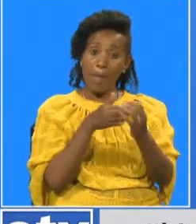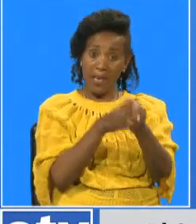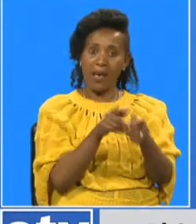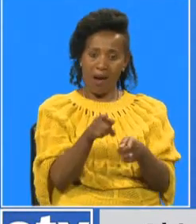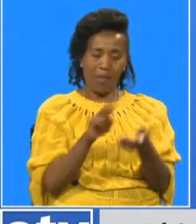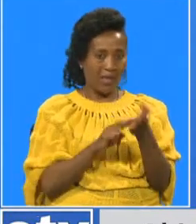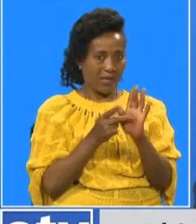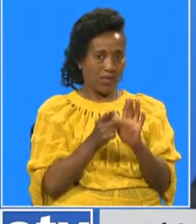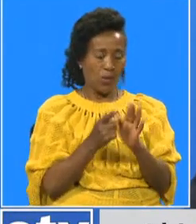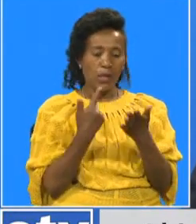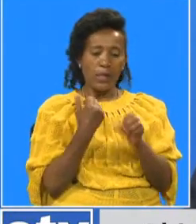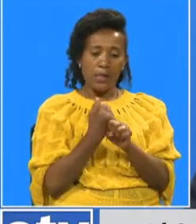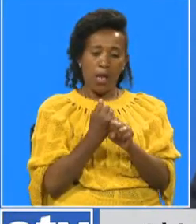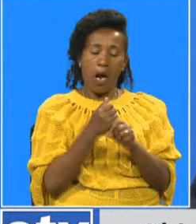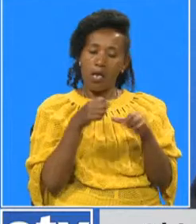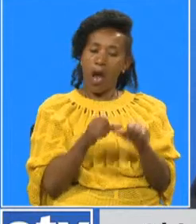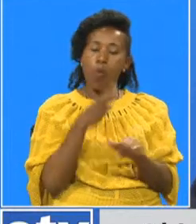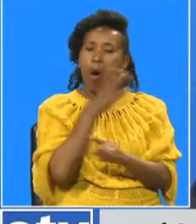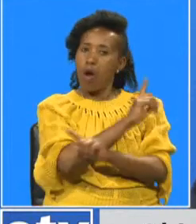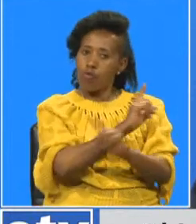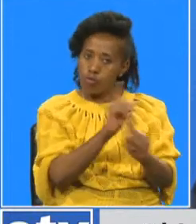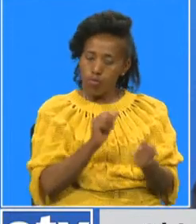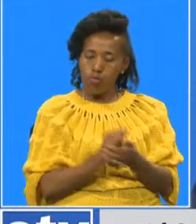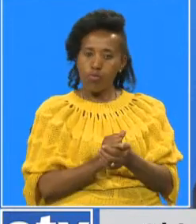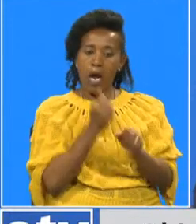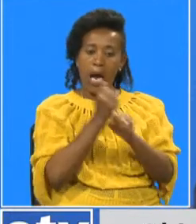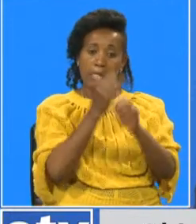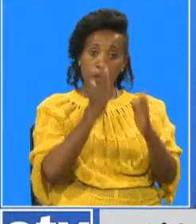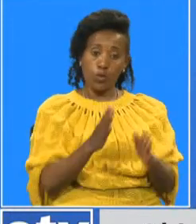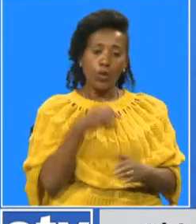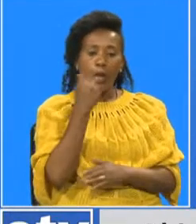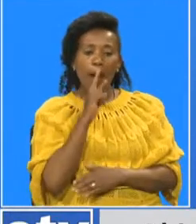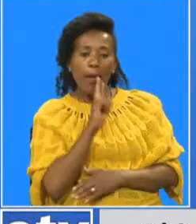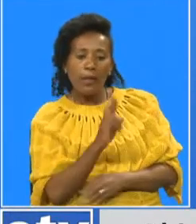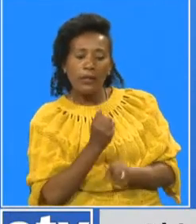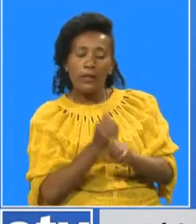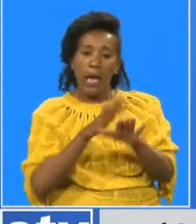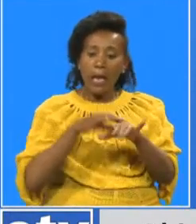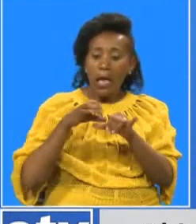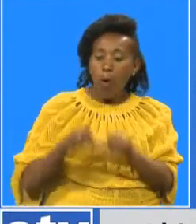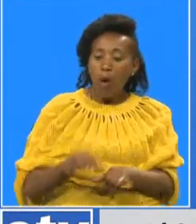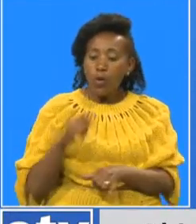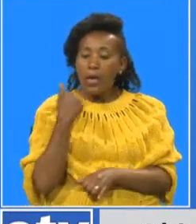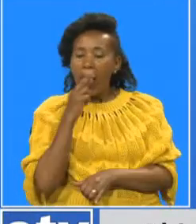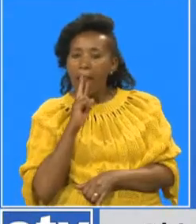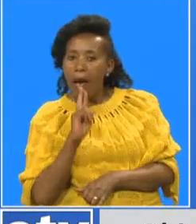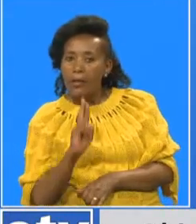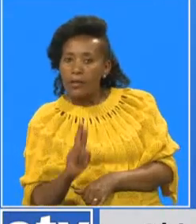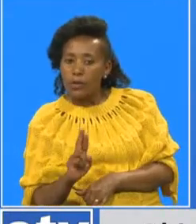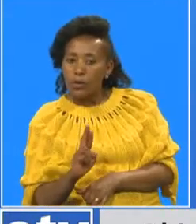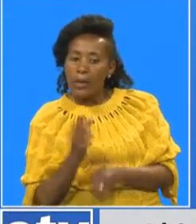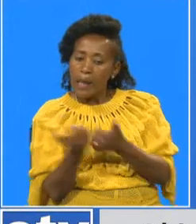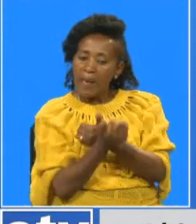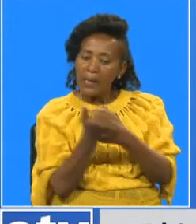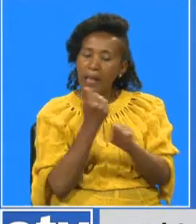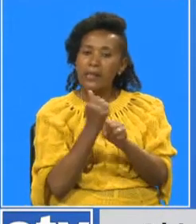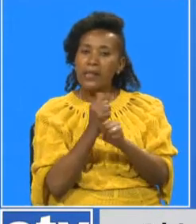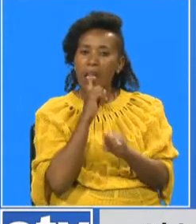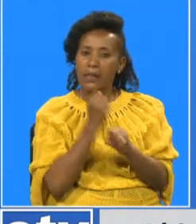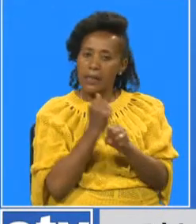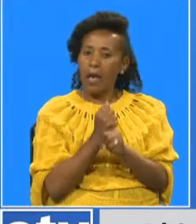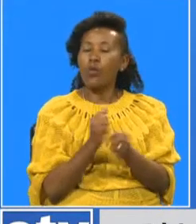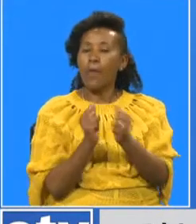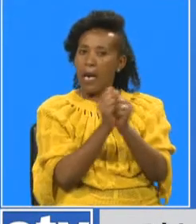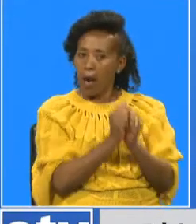ከስራ ላይ ያለዋሉ አሰሪዎች እነማን ናቸው፣ ስራ ላይ የዋሉት እነማን ናቸው የሚለውን የመከታተል ስራ ይሰራሉ